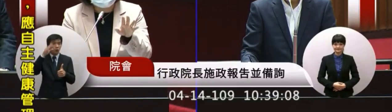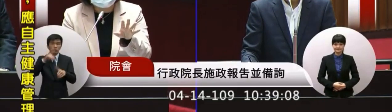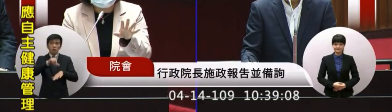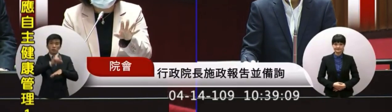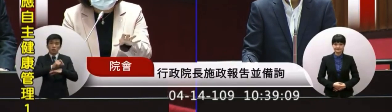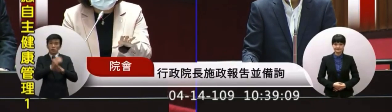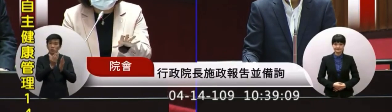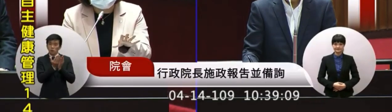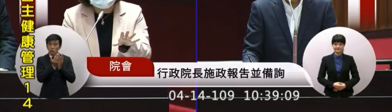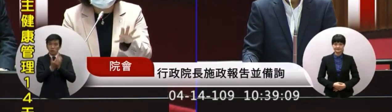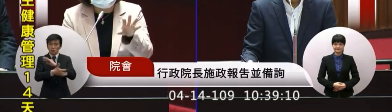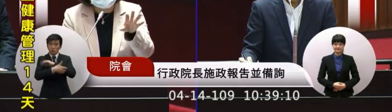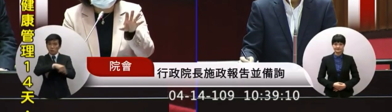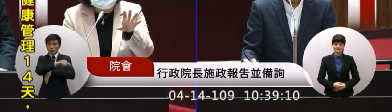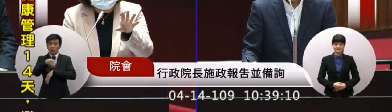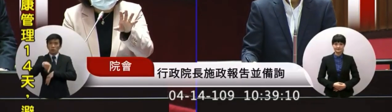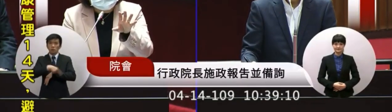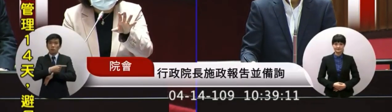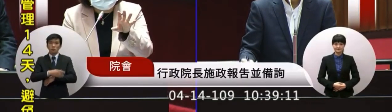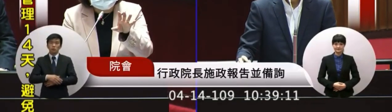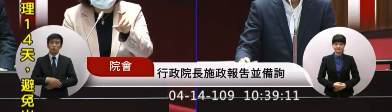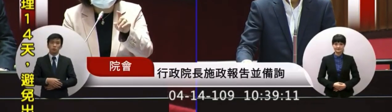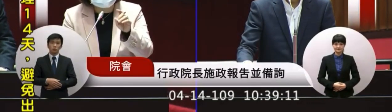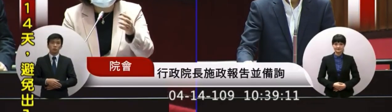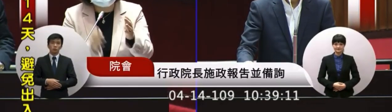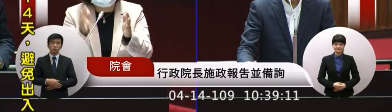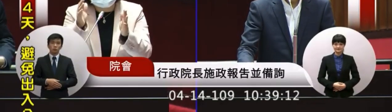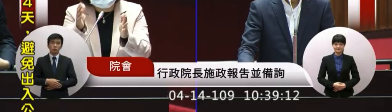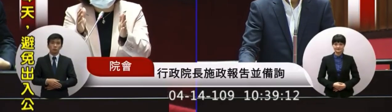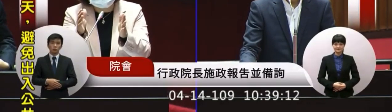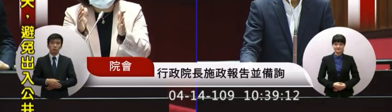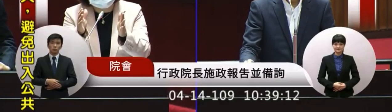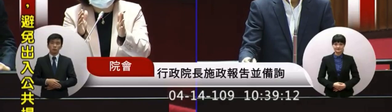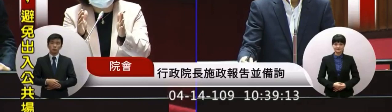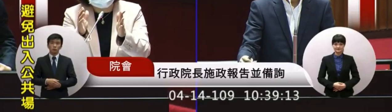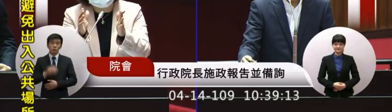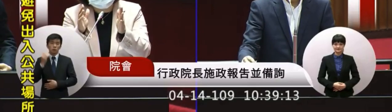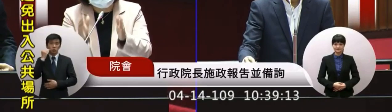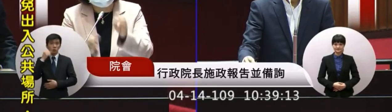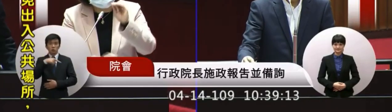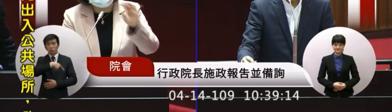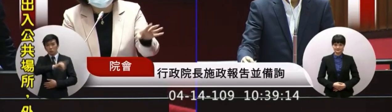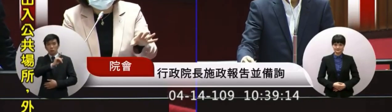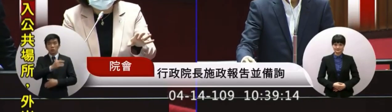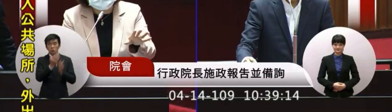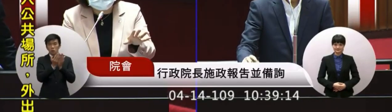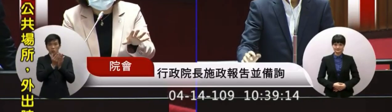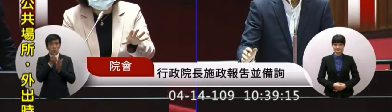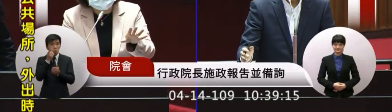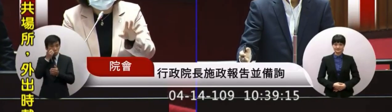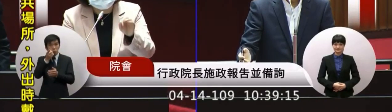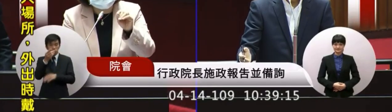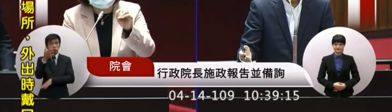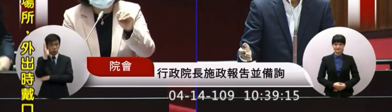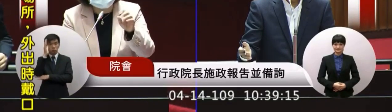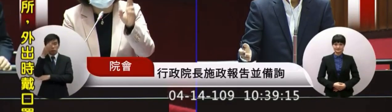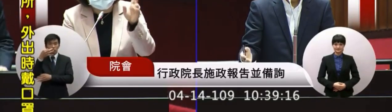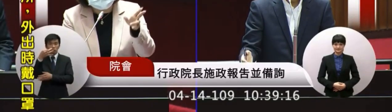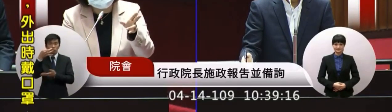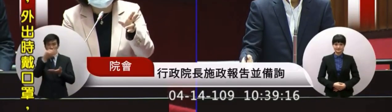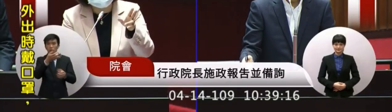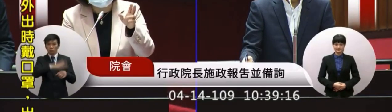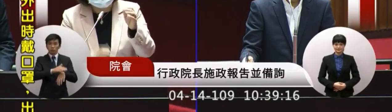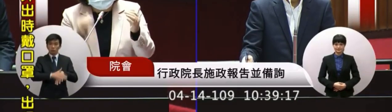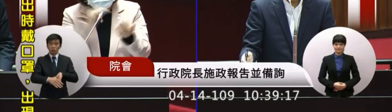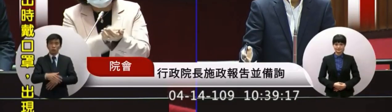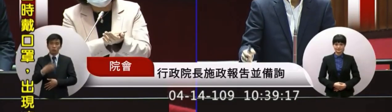些劳工，那他上我们通常就是要上课一个月，那我们就会核发给他，所以那包